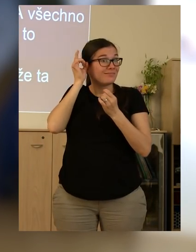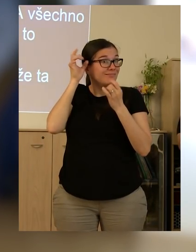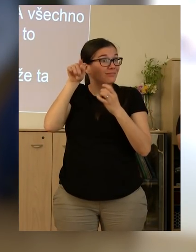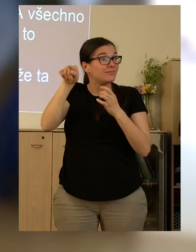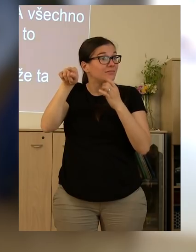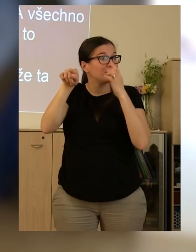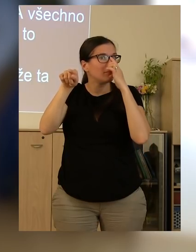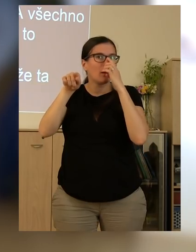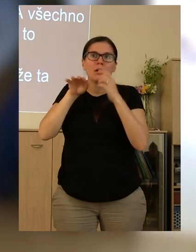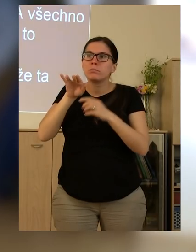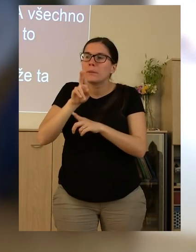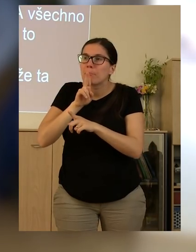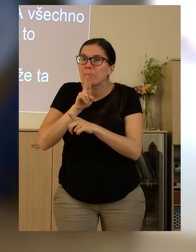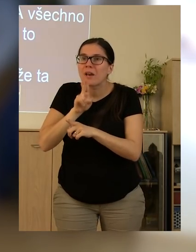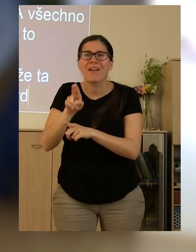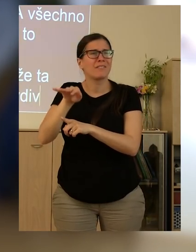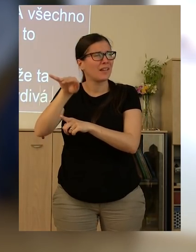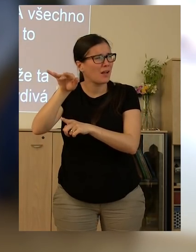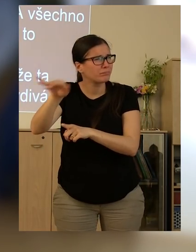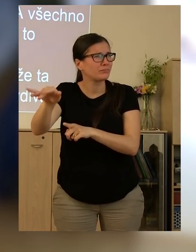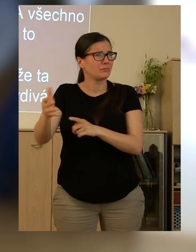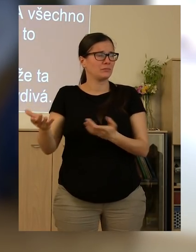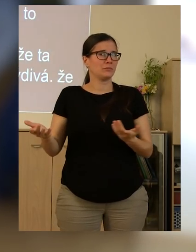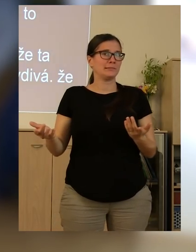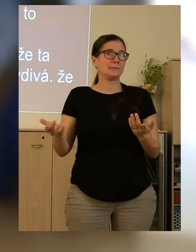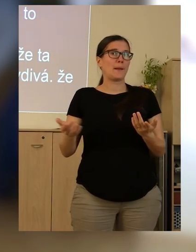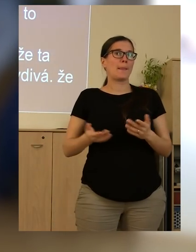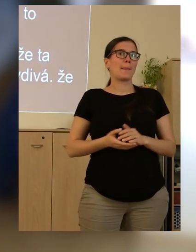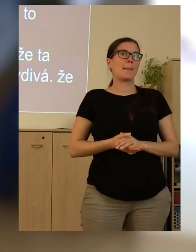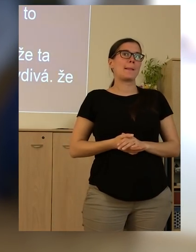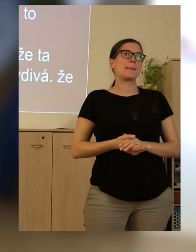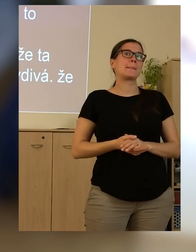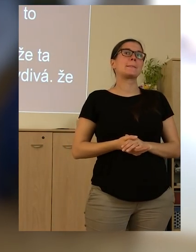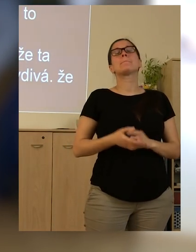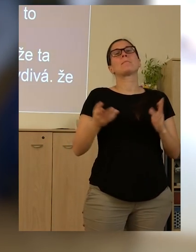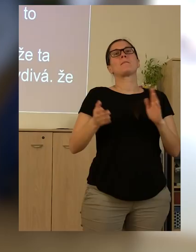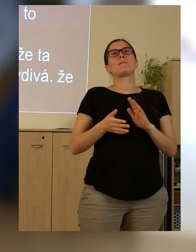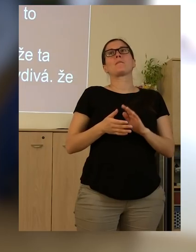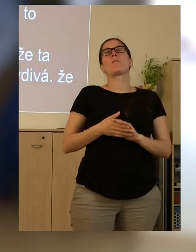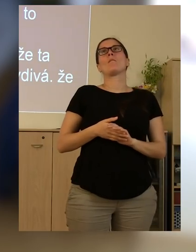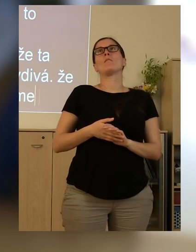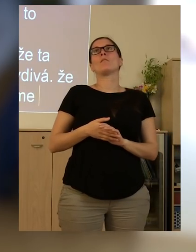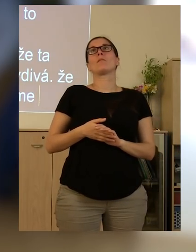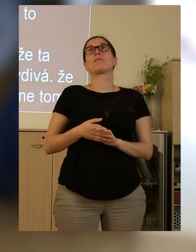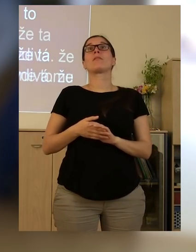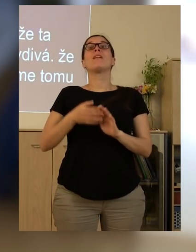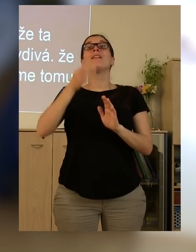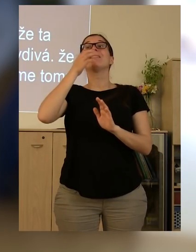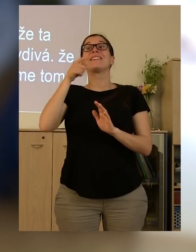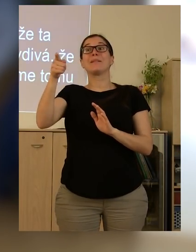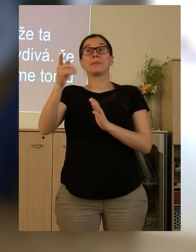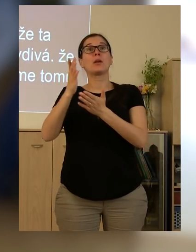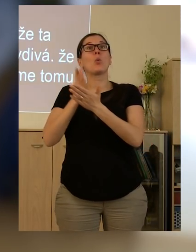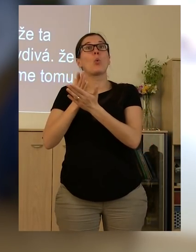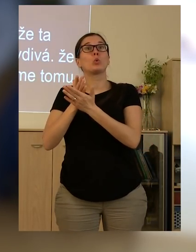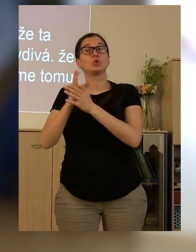je hluboce pravdivá. Že v momentě, kdy jste jako, dejme tomu, přistoupil na to,